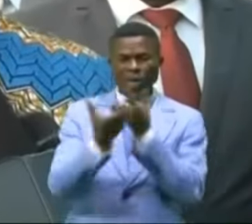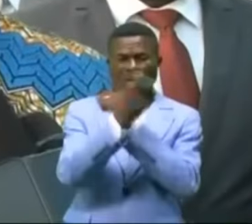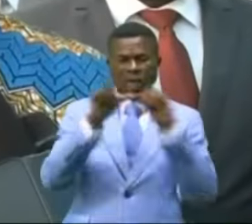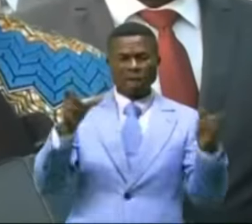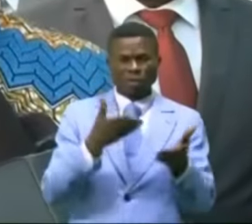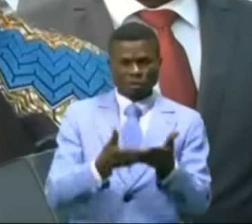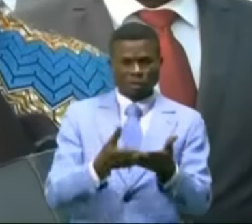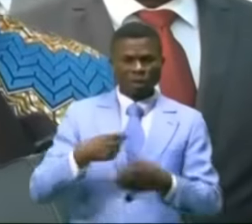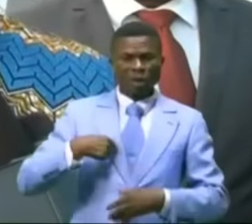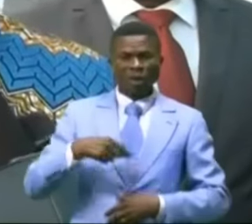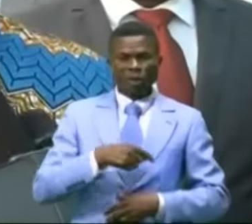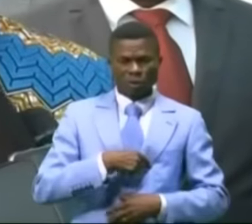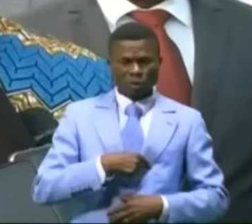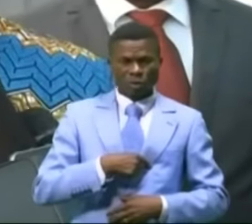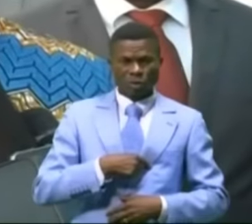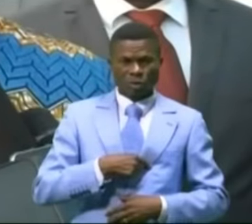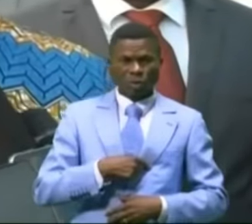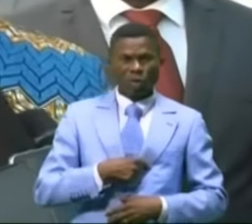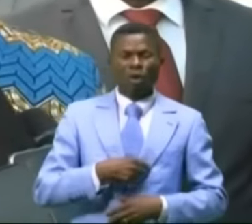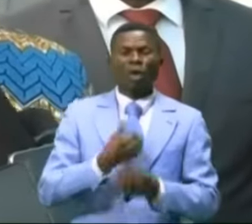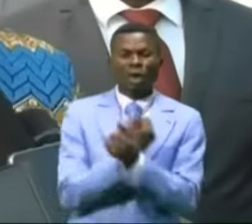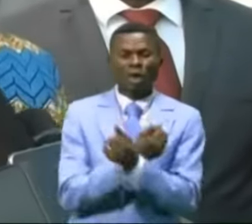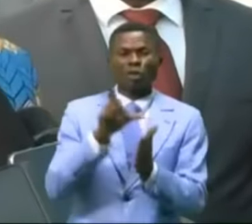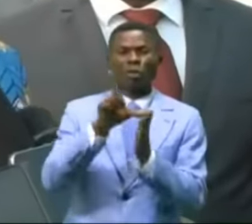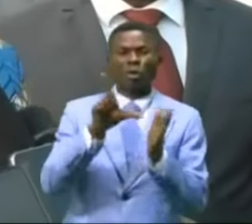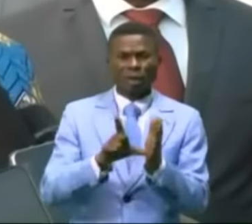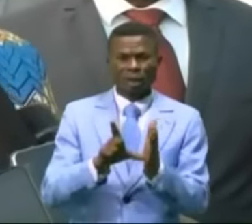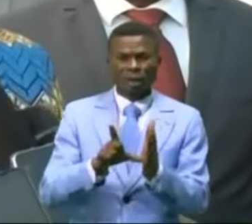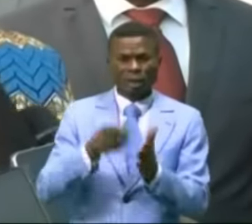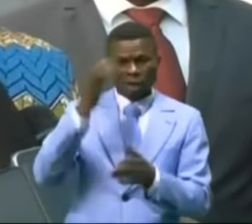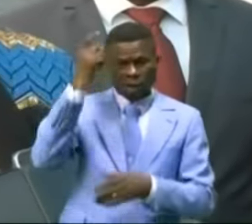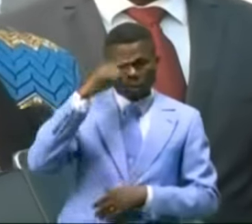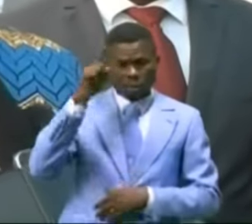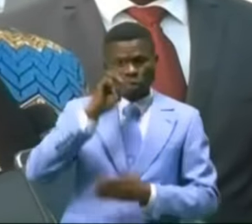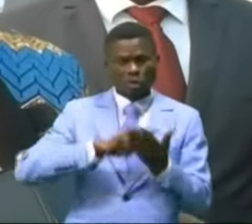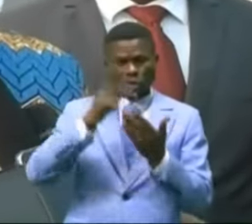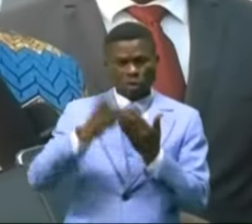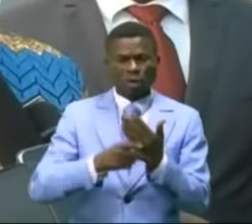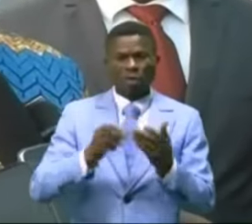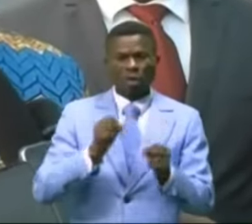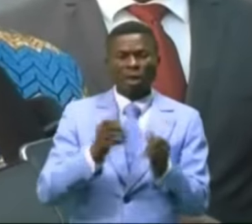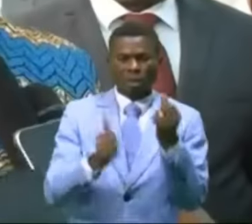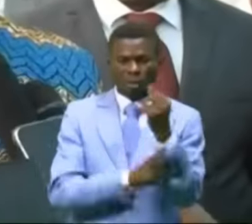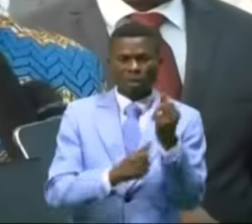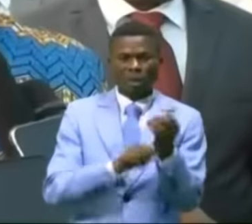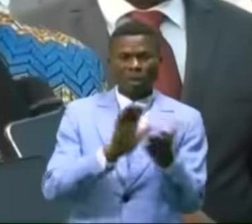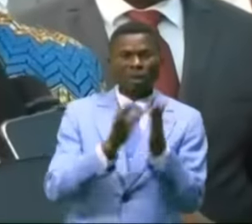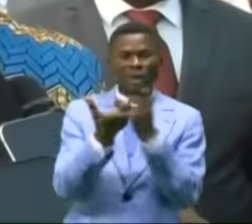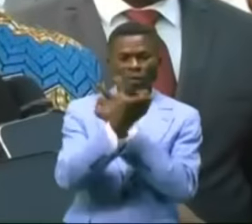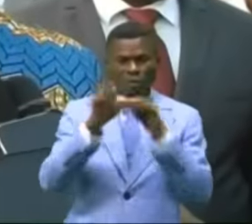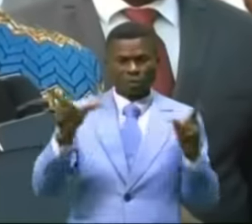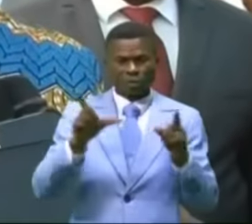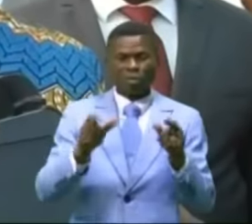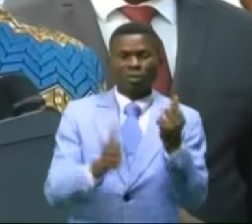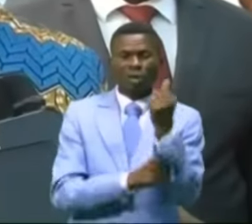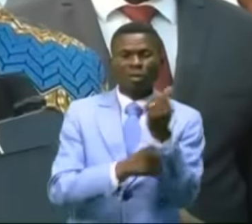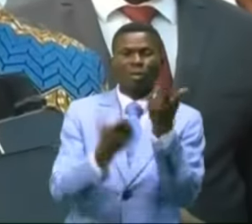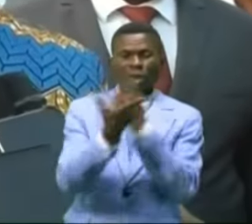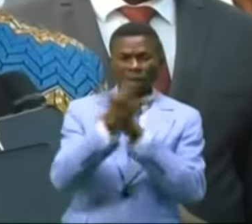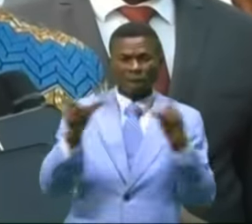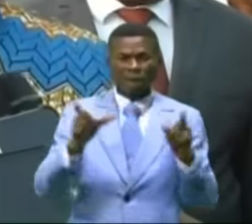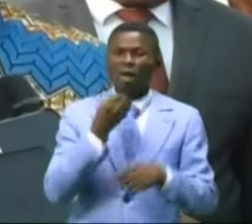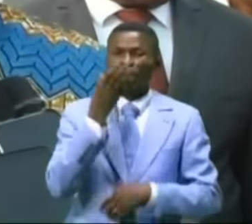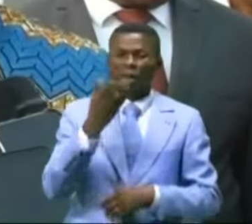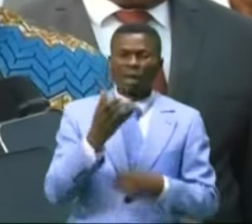Donc nous avons un peu assoupli les critères pour tâcher de trouver un nombre assez grand de personnes qui vont être libérées. Les cas libérés, ben, ce sont des cas où